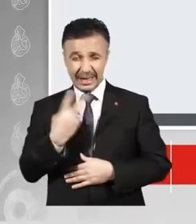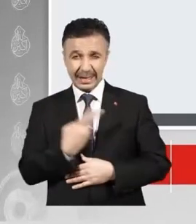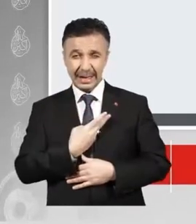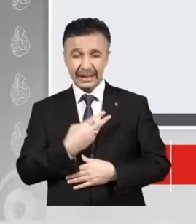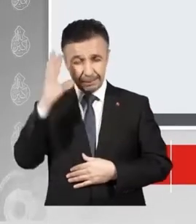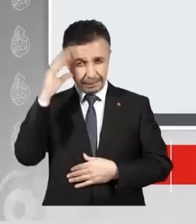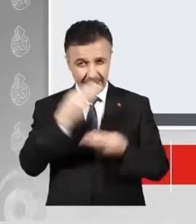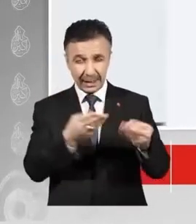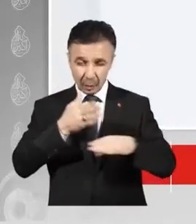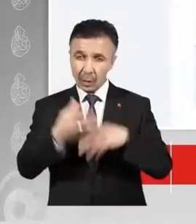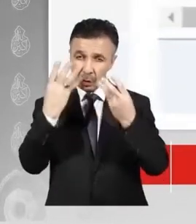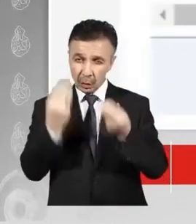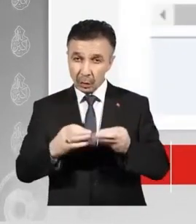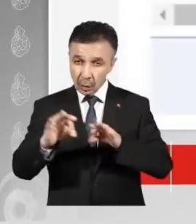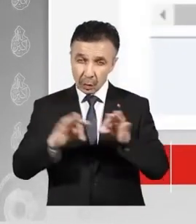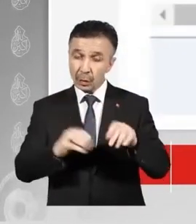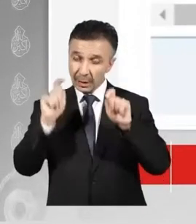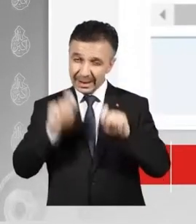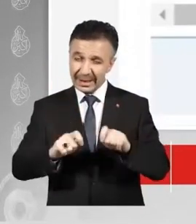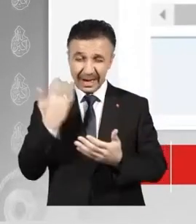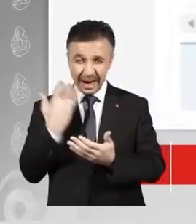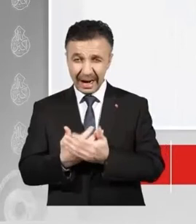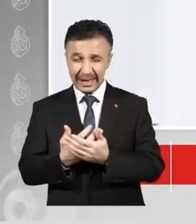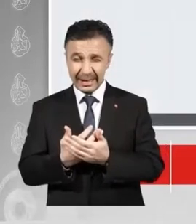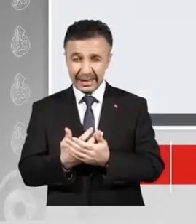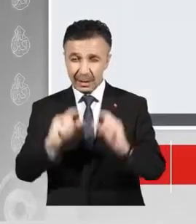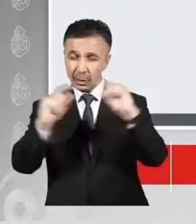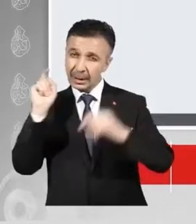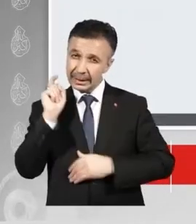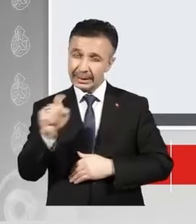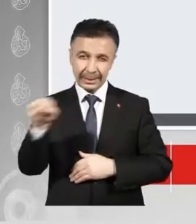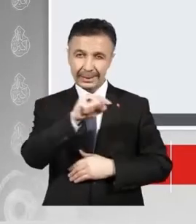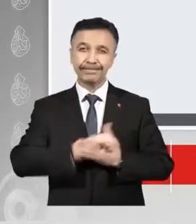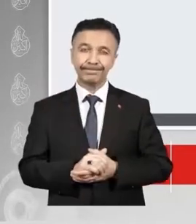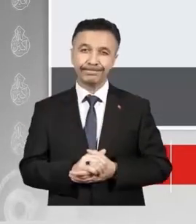ait bilgilerin doğruluğunu kontrol ederek kaydet butonuna tıklayınız.